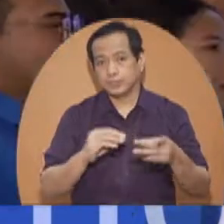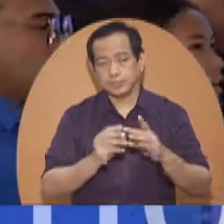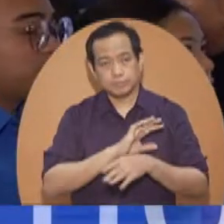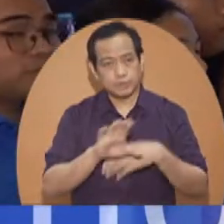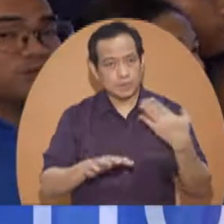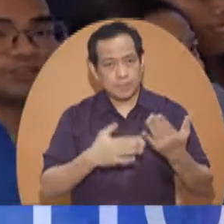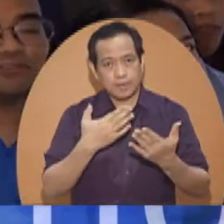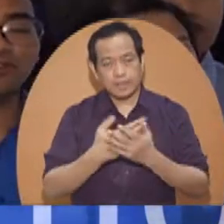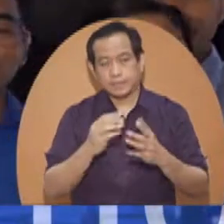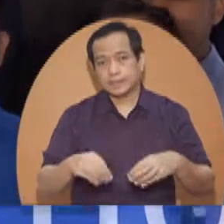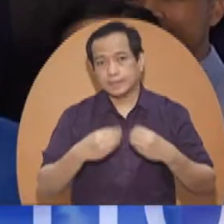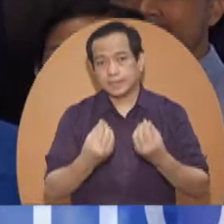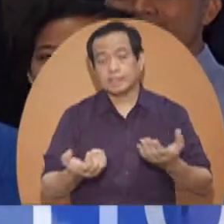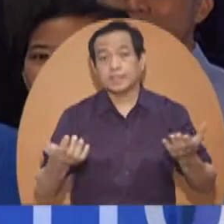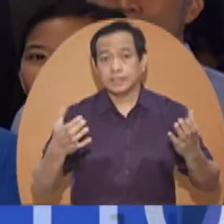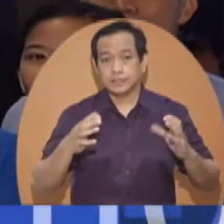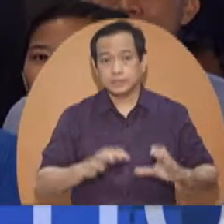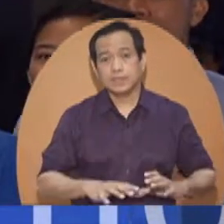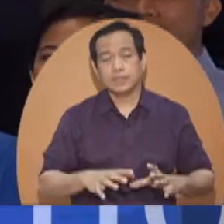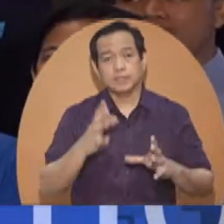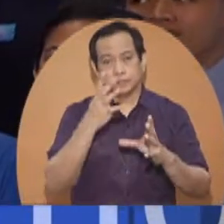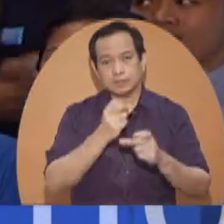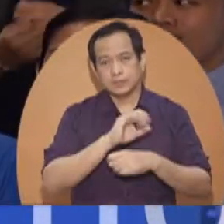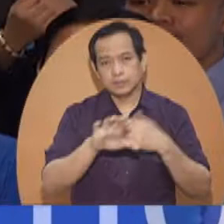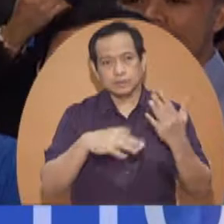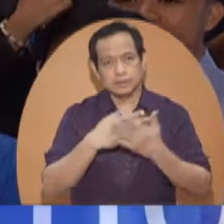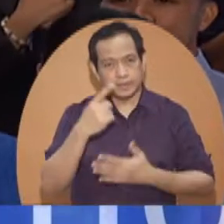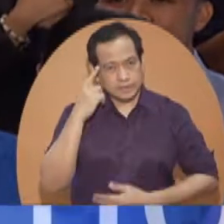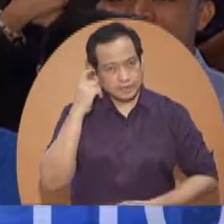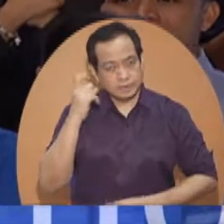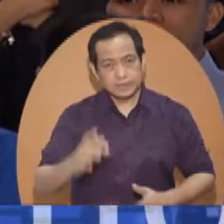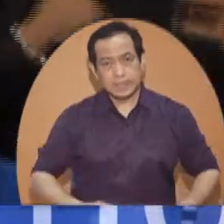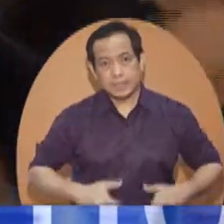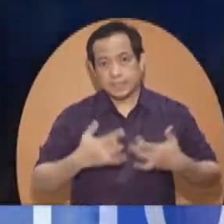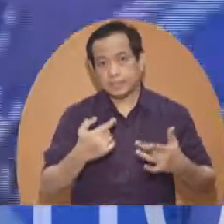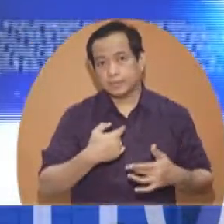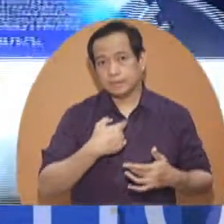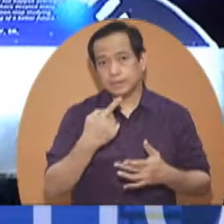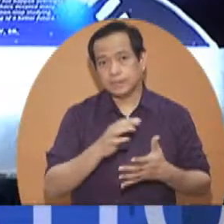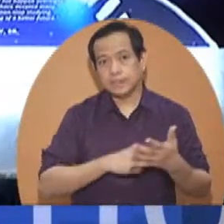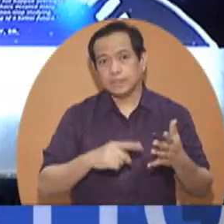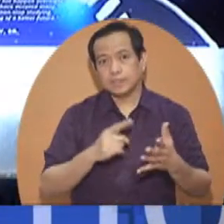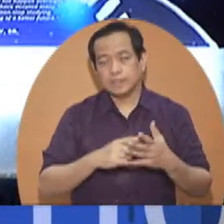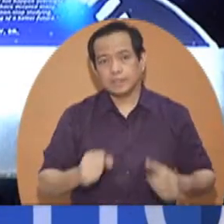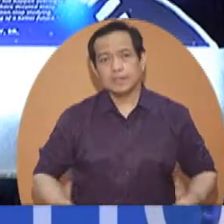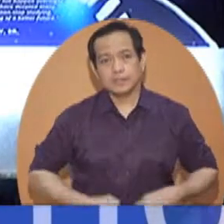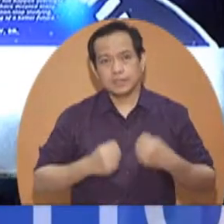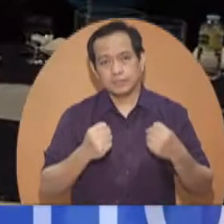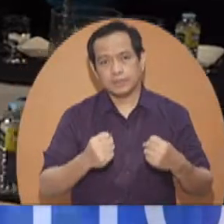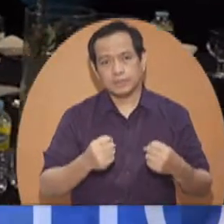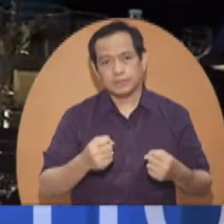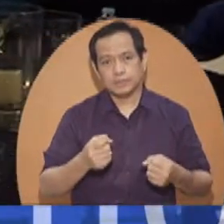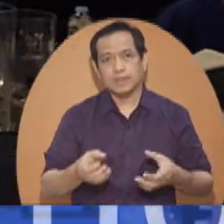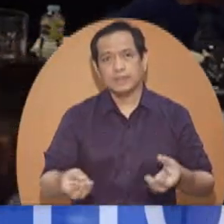kwento, lahat sila ay nabigyan ng pag-aasa na matupad ang kanilang mga pangarap. Ako po ay isa sa mga loyal and the